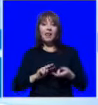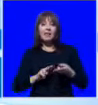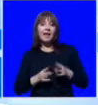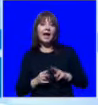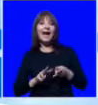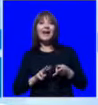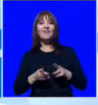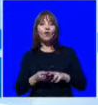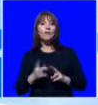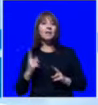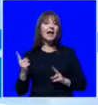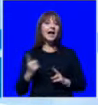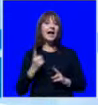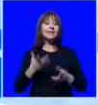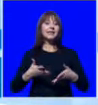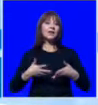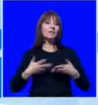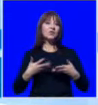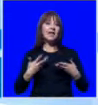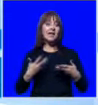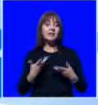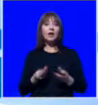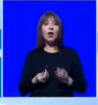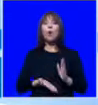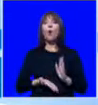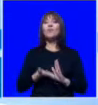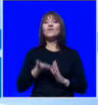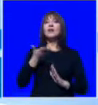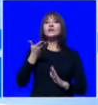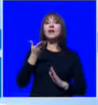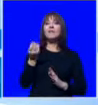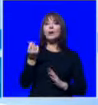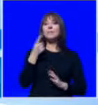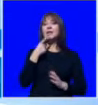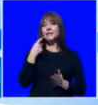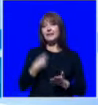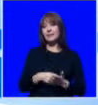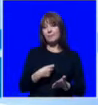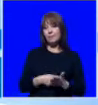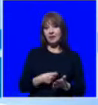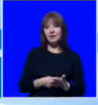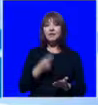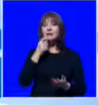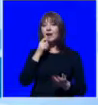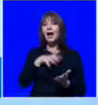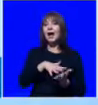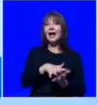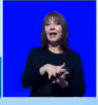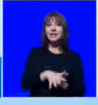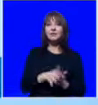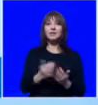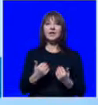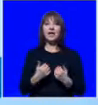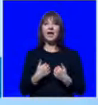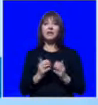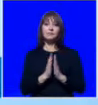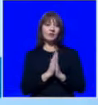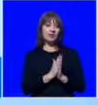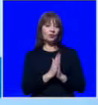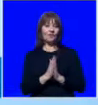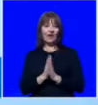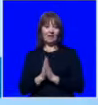А само се иска увеличаване на средства за заплати, за капиталови разходи. Аз призовавам всички